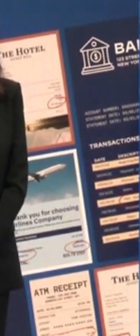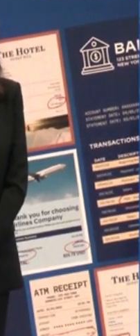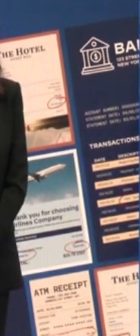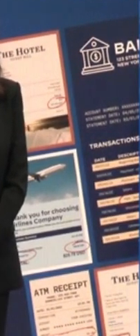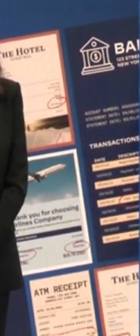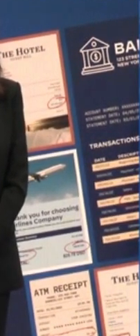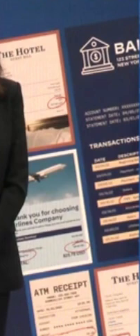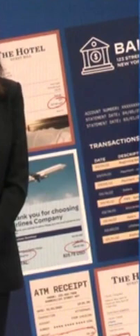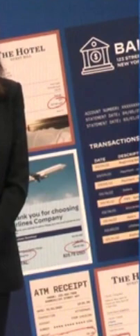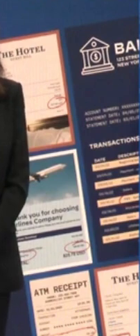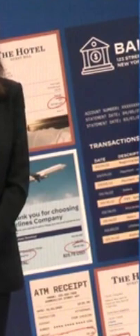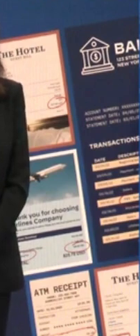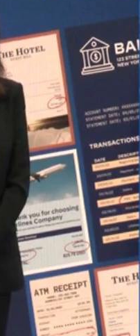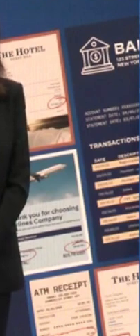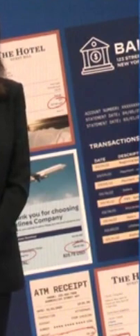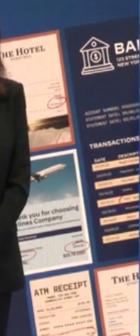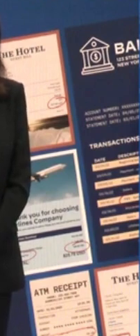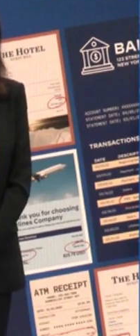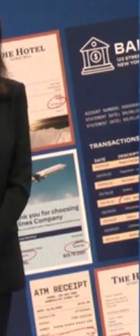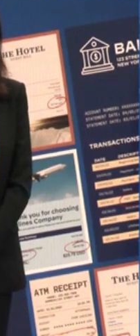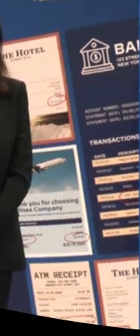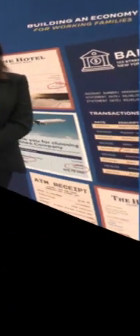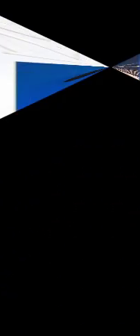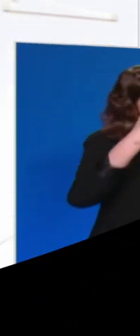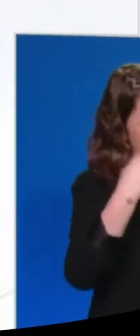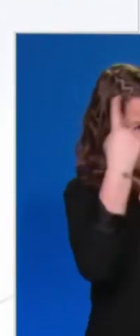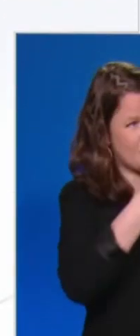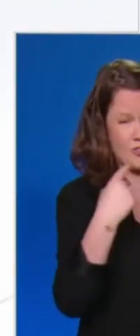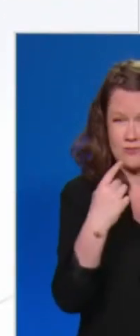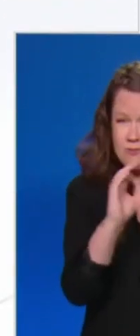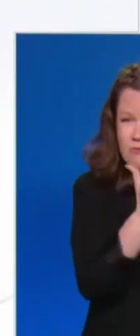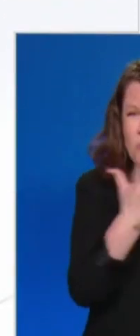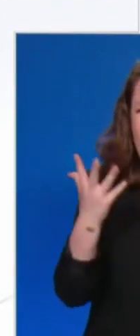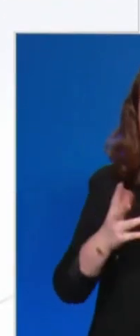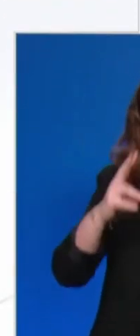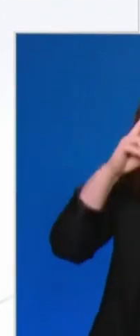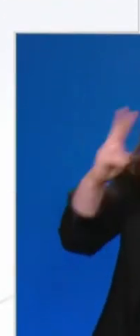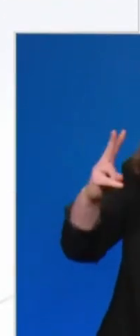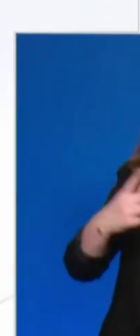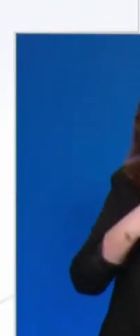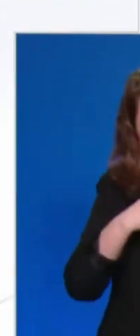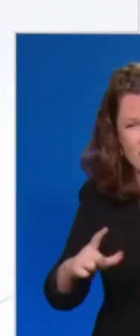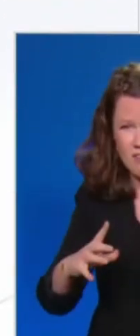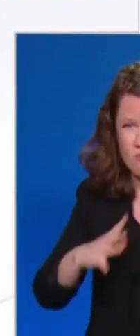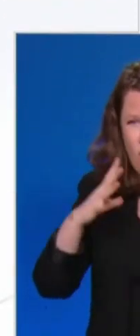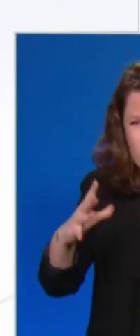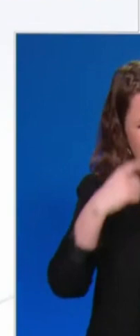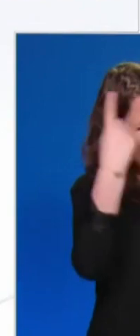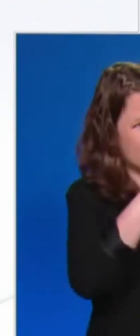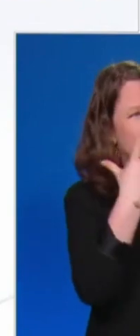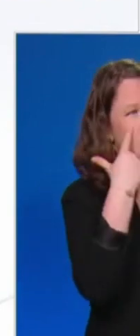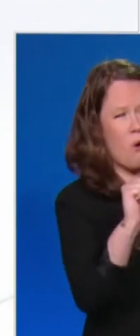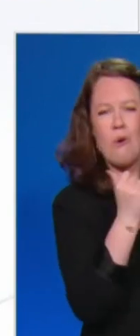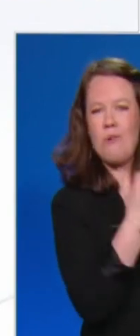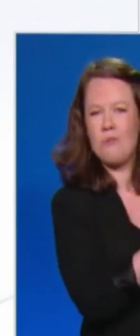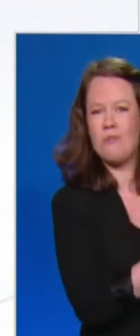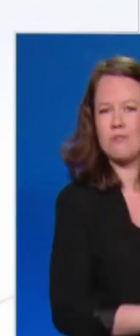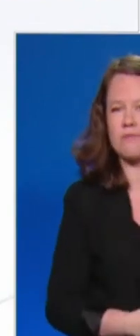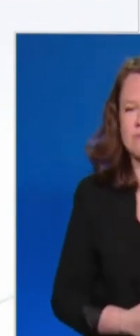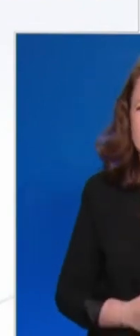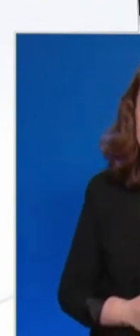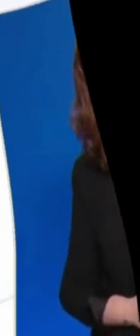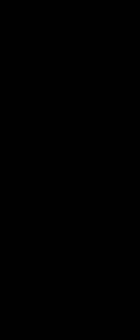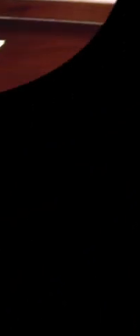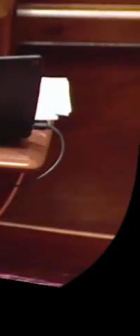Marsilya, Voipi dahil birçok bölge ve kentte meydanlara zırhlı araçlar konuşlandı. Nas-Nerres'te